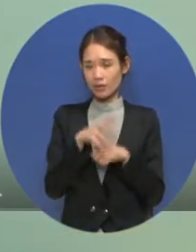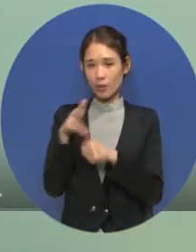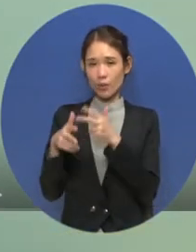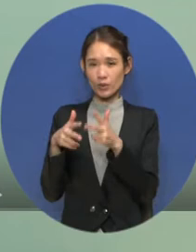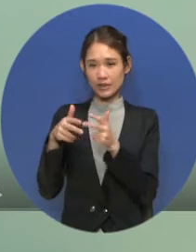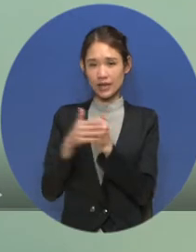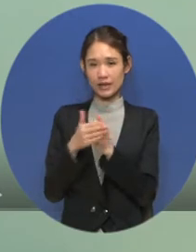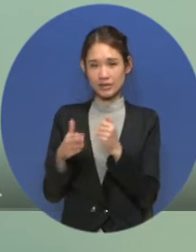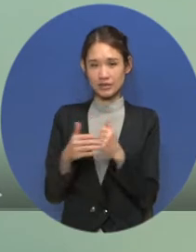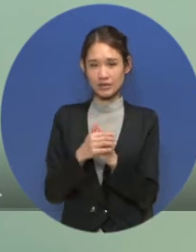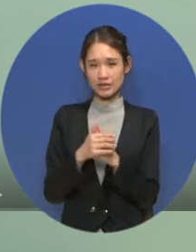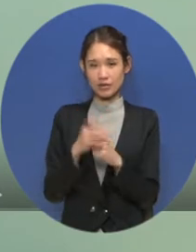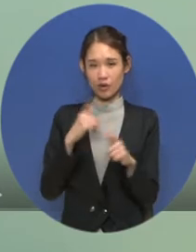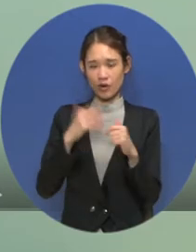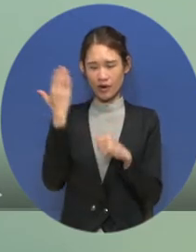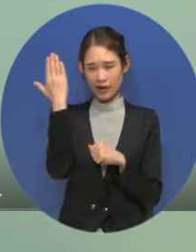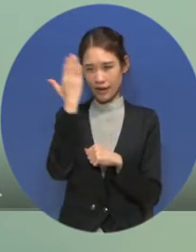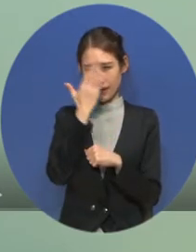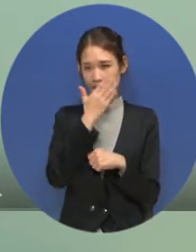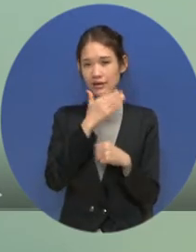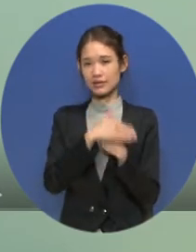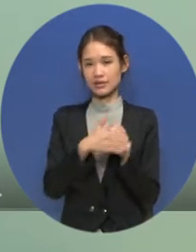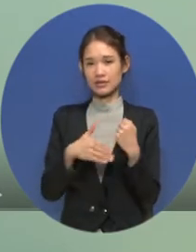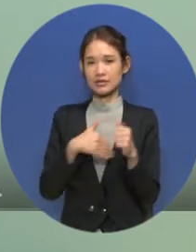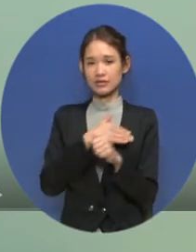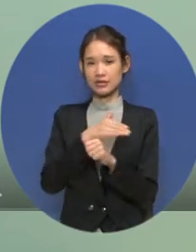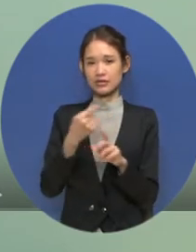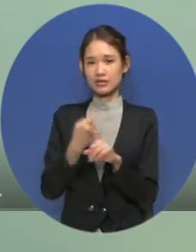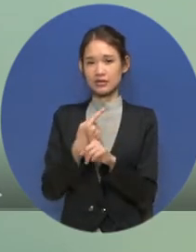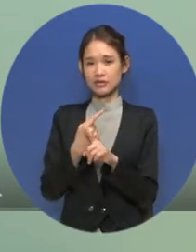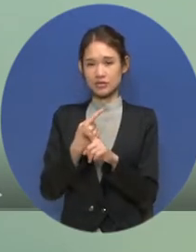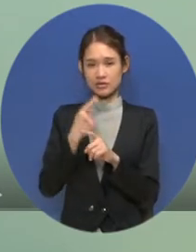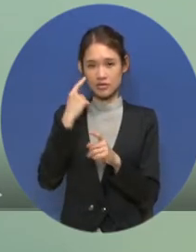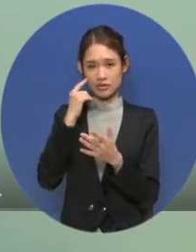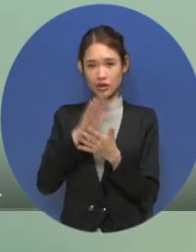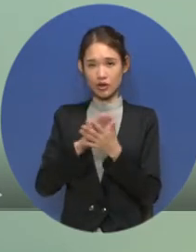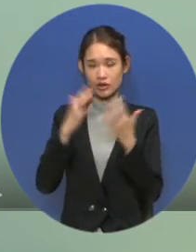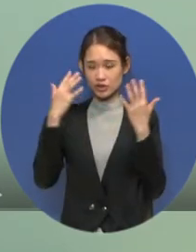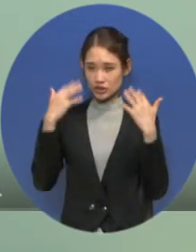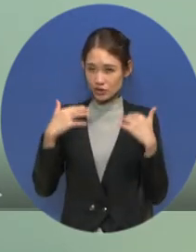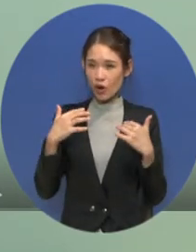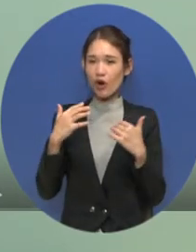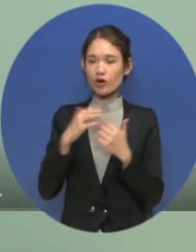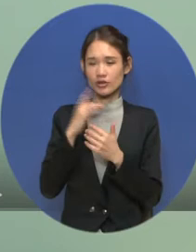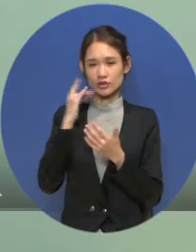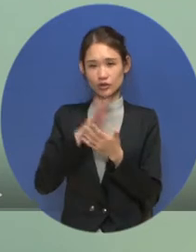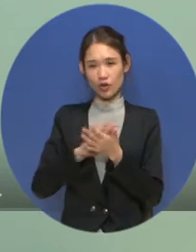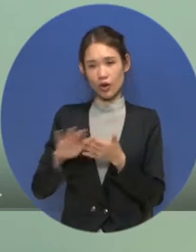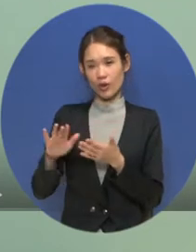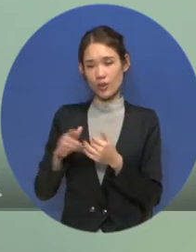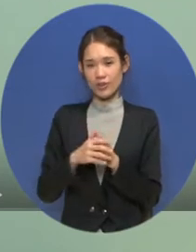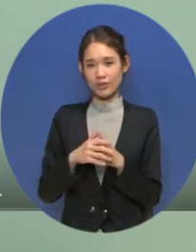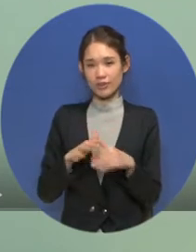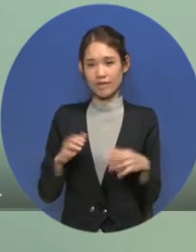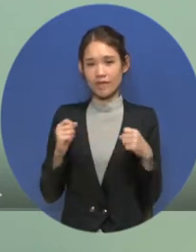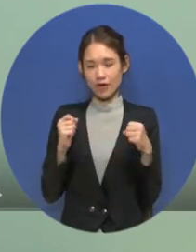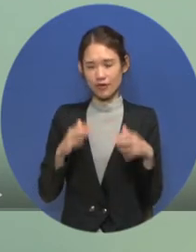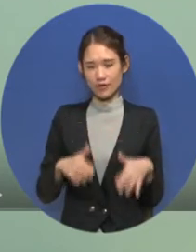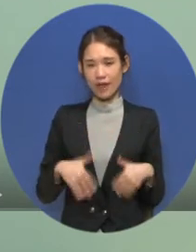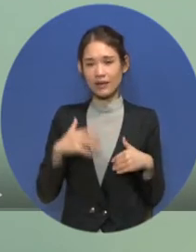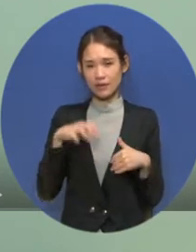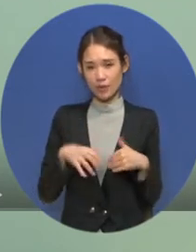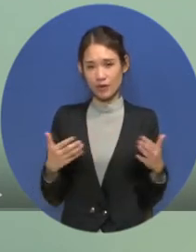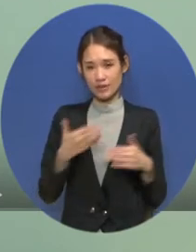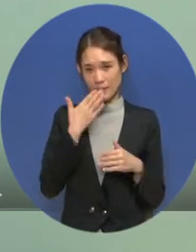아파트형 공장이기 때문에 쾌적해져서 저희 친구들이 여름에는 시원한 곳에서 일하고 겨울에는 따뜻한 곳에서 일할 수 있게